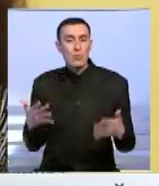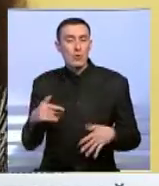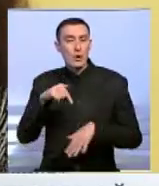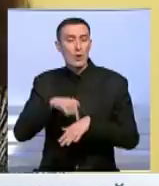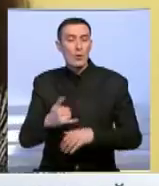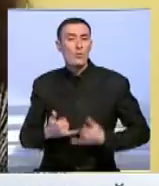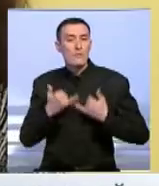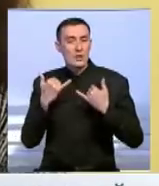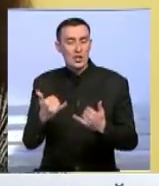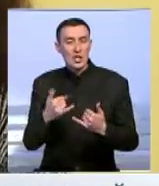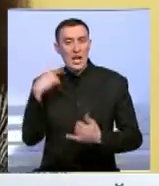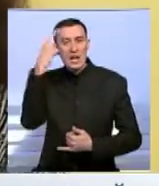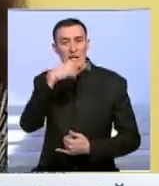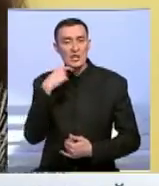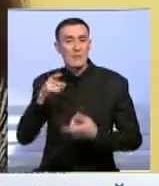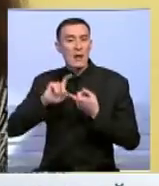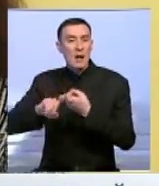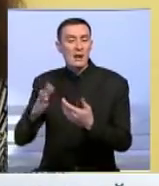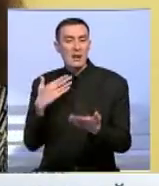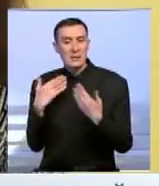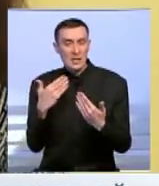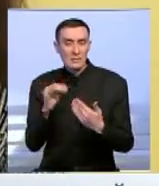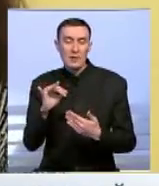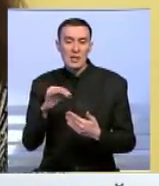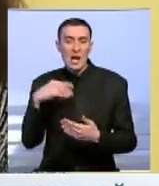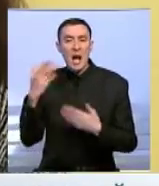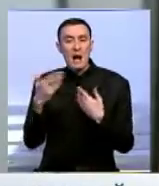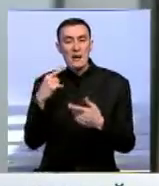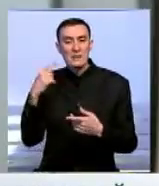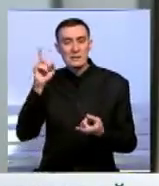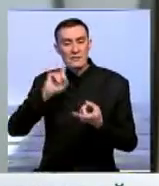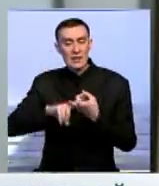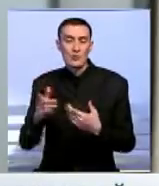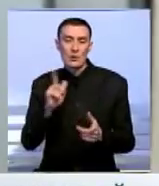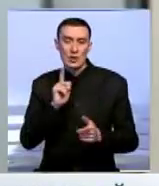ней благодаря личным контактам и частным общениям с ней.